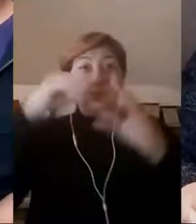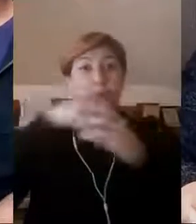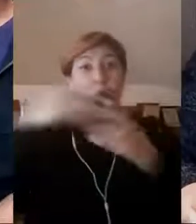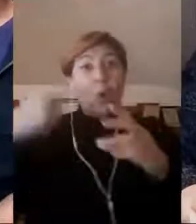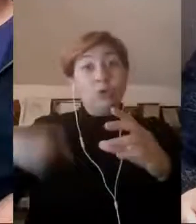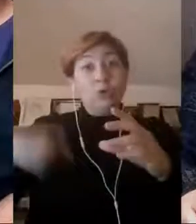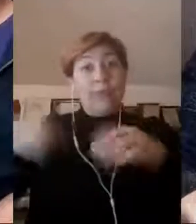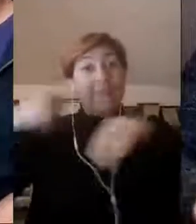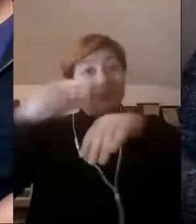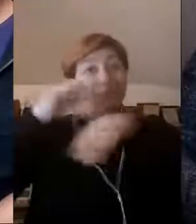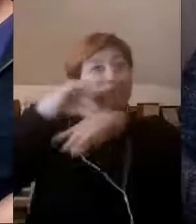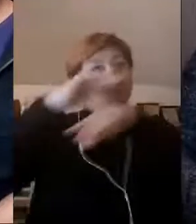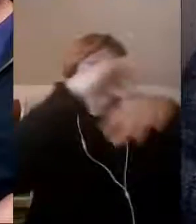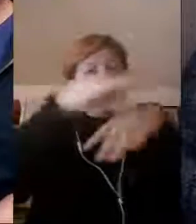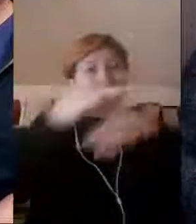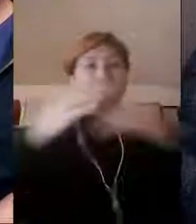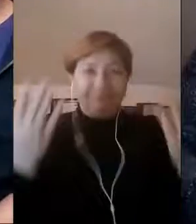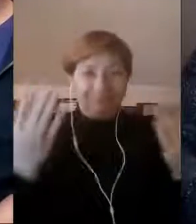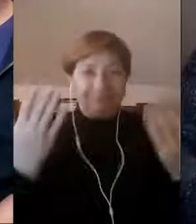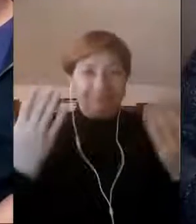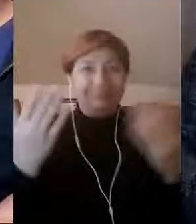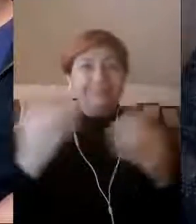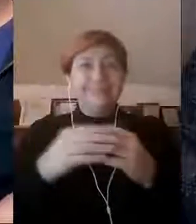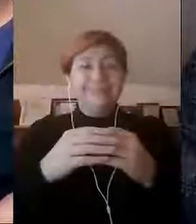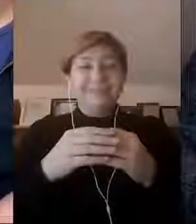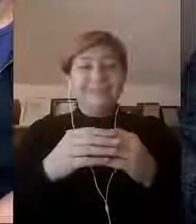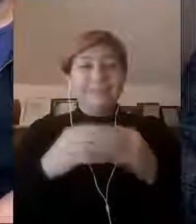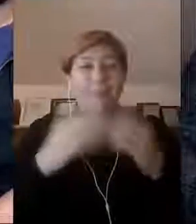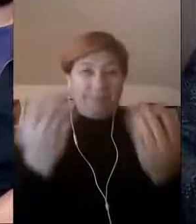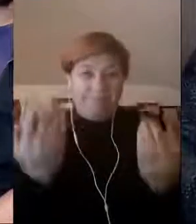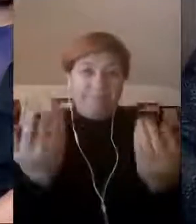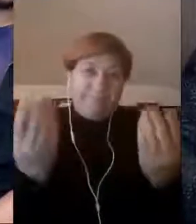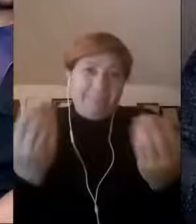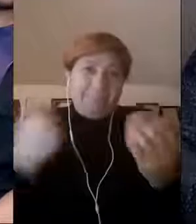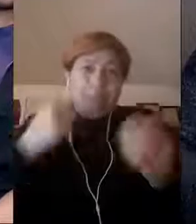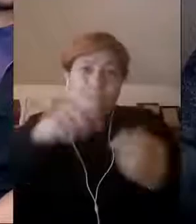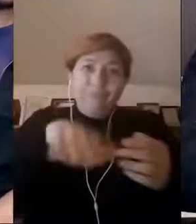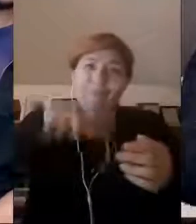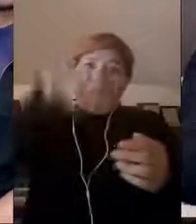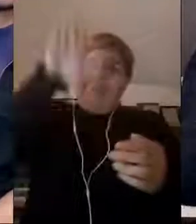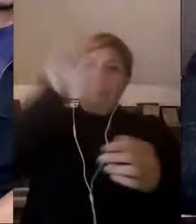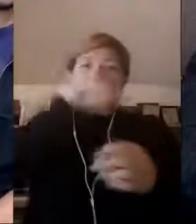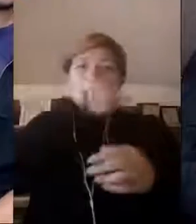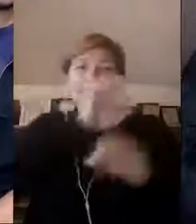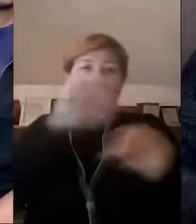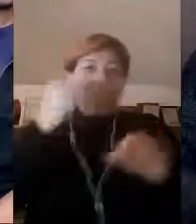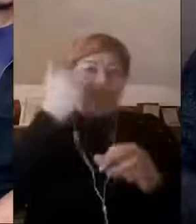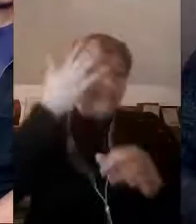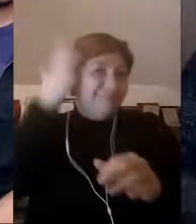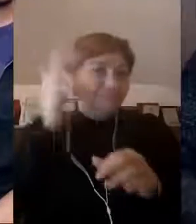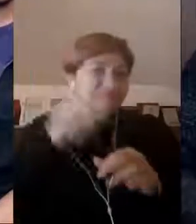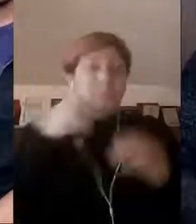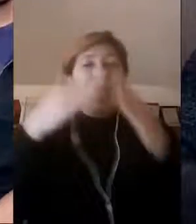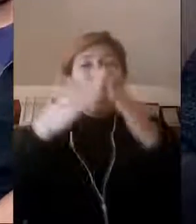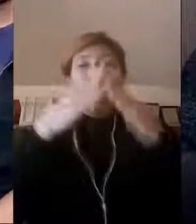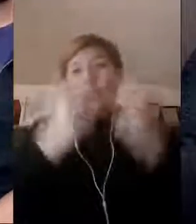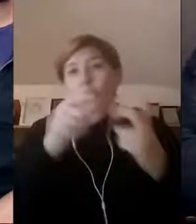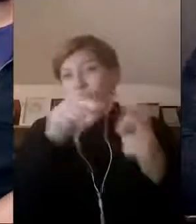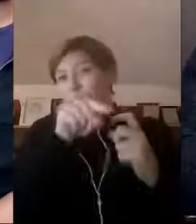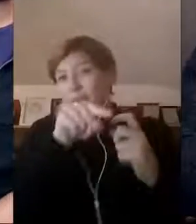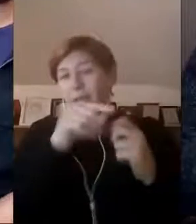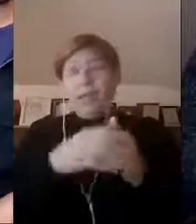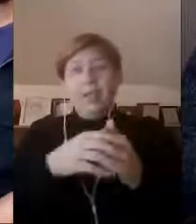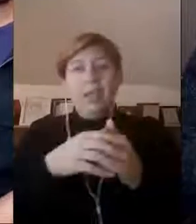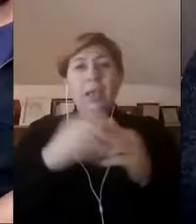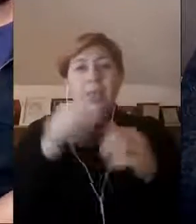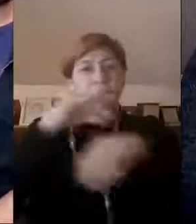ben gezdireyim. Vallahi harika Çünkü olur. yani ben orada büyüdüm. Orada oturuyordum yani ben. Orayı